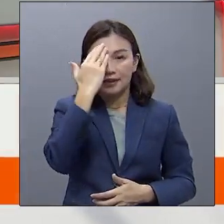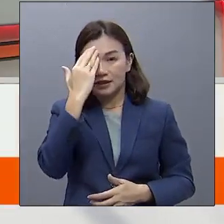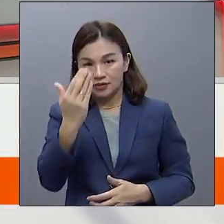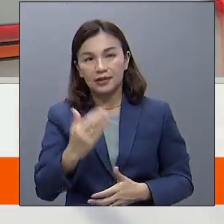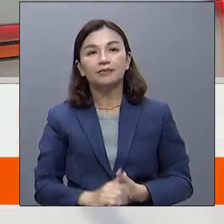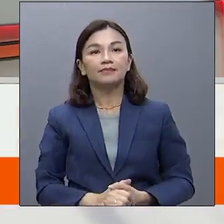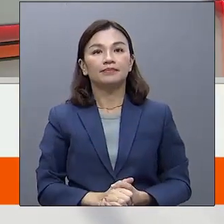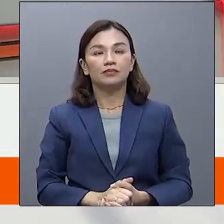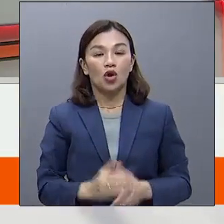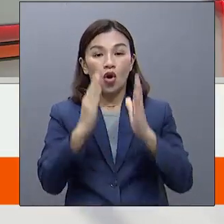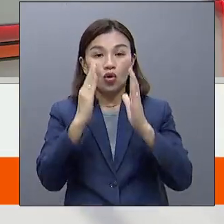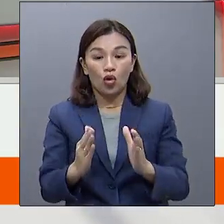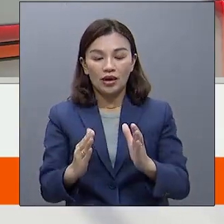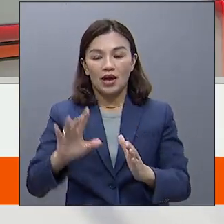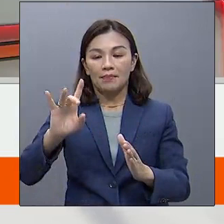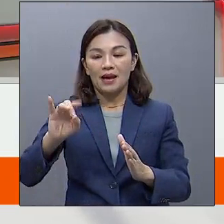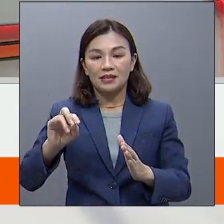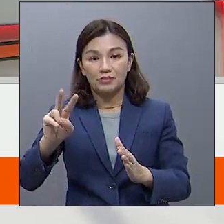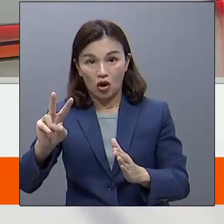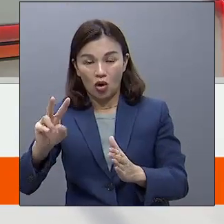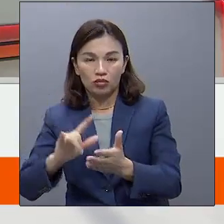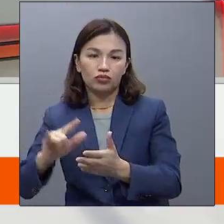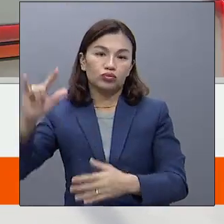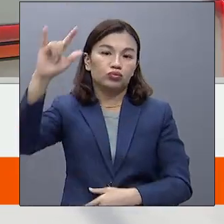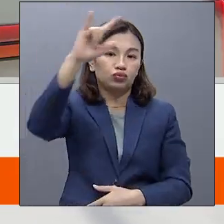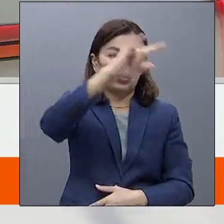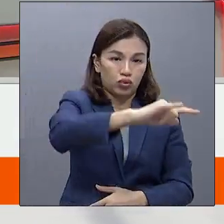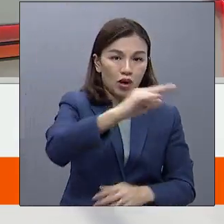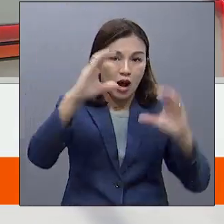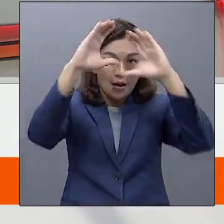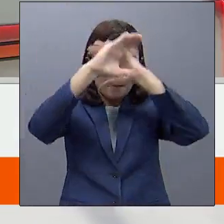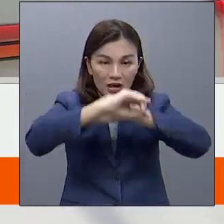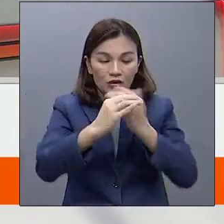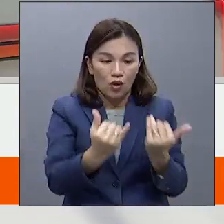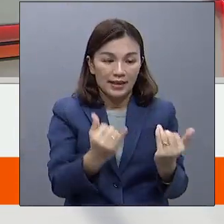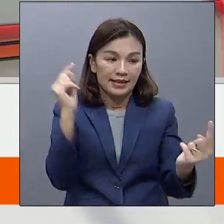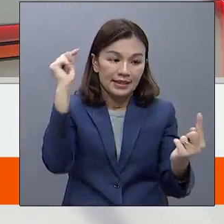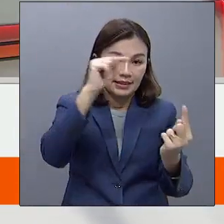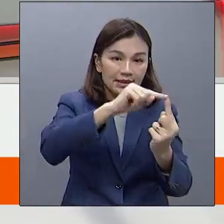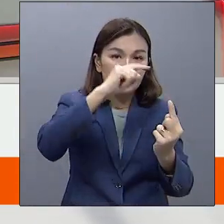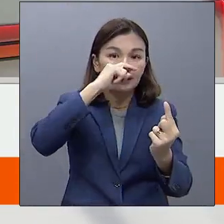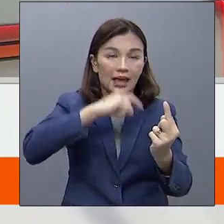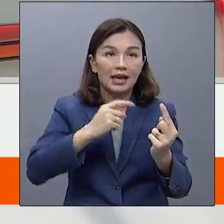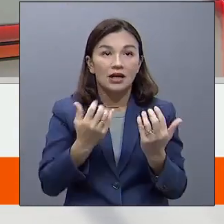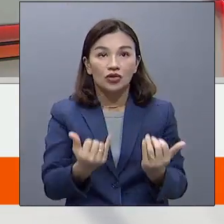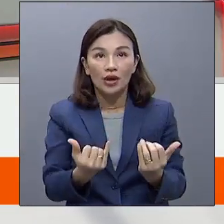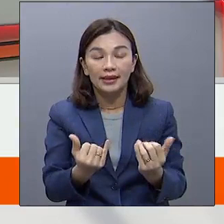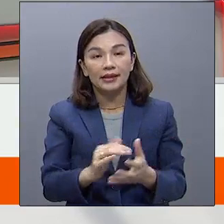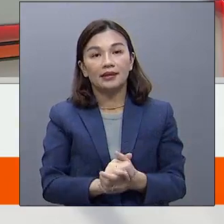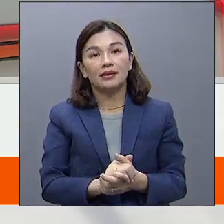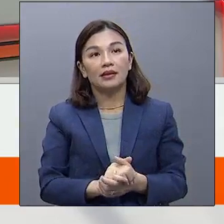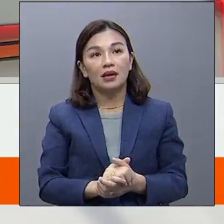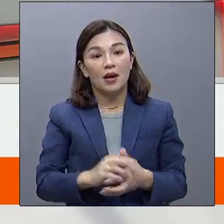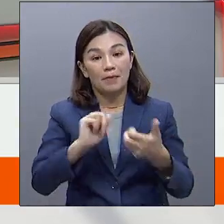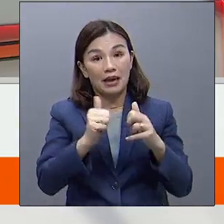82คนที่จะเดินทางมาในคืนนี้ที่จะถึงไทยนะคะตอนนี้การเดินทางดูแนวโน้มแล้วน่าจะ